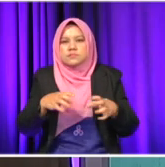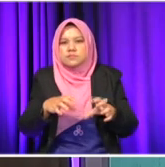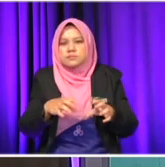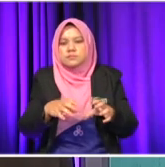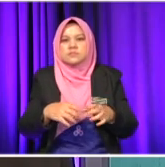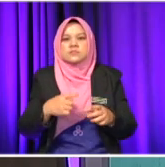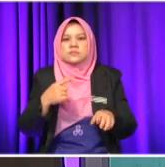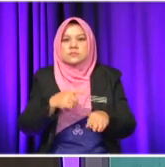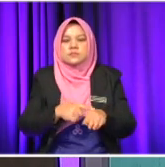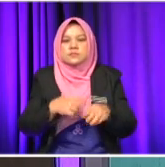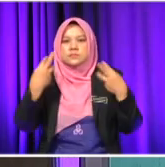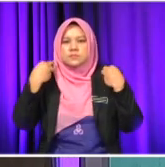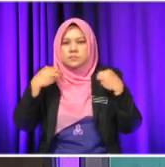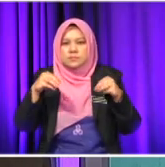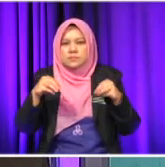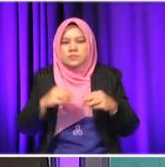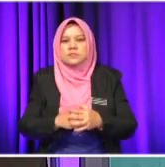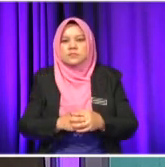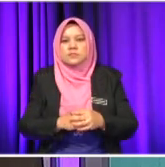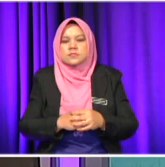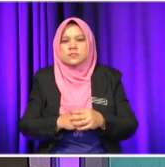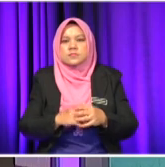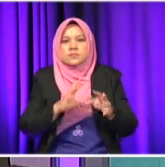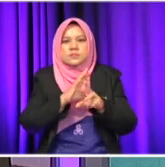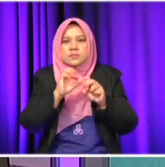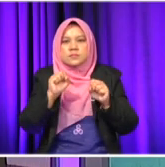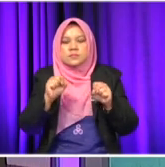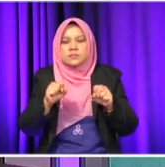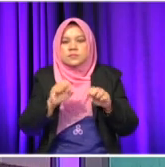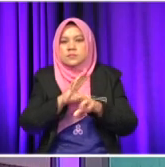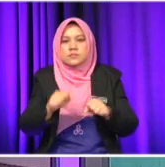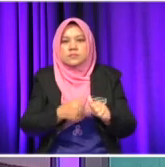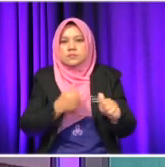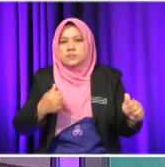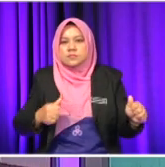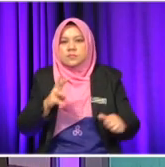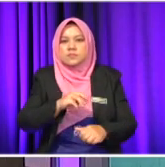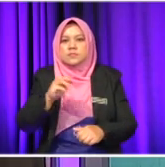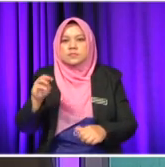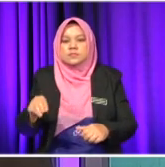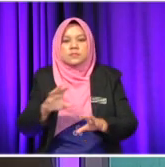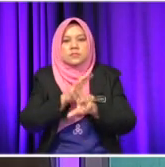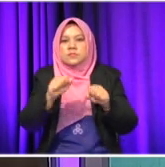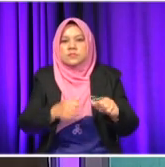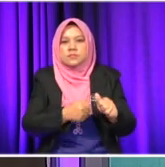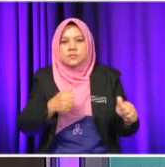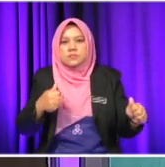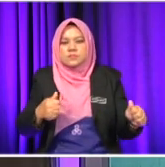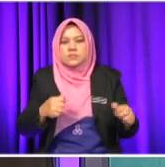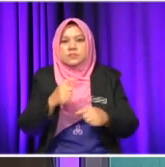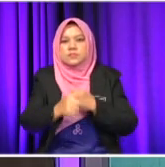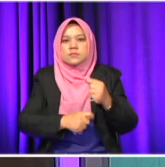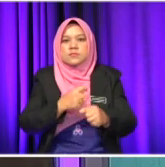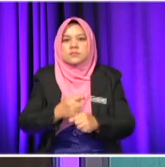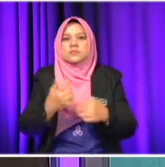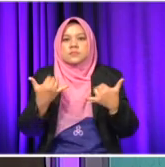Betul kan kita tak boleh ditinggal sebagai maltimedia punya murid kita tidak boleh tertinggal dengan teknologi-teknologi yang